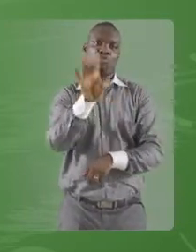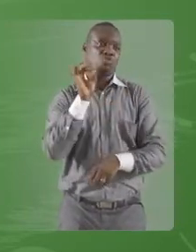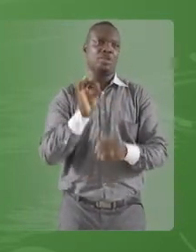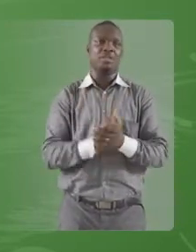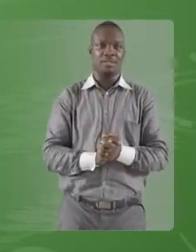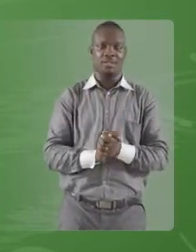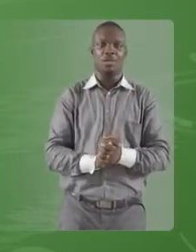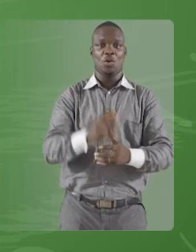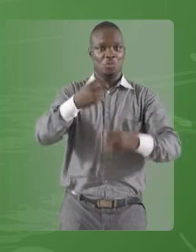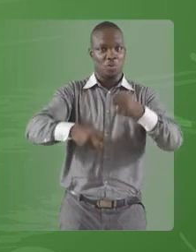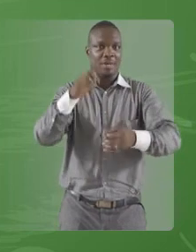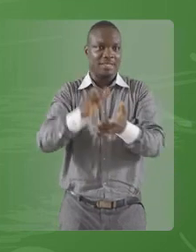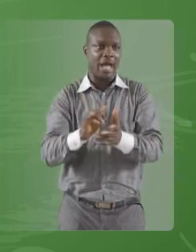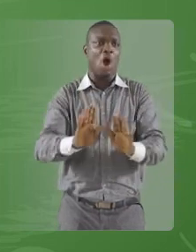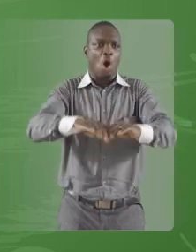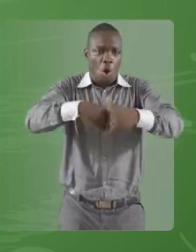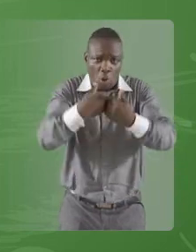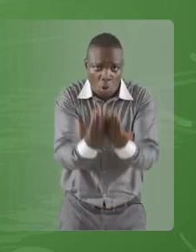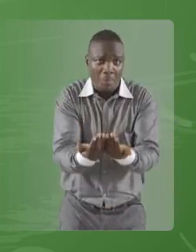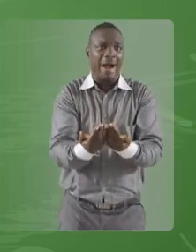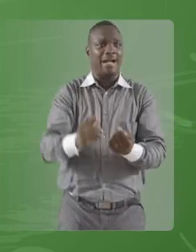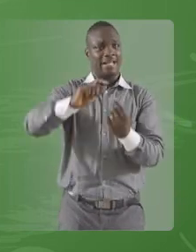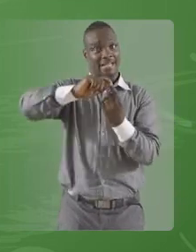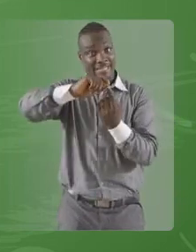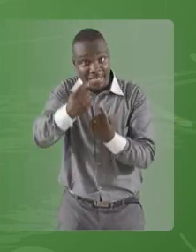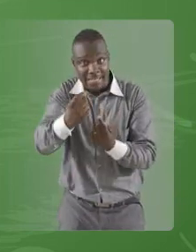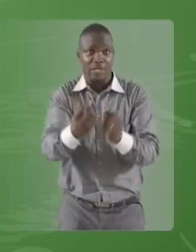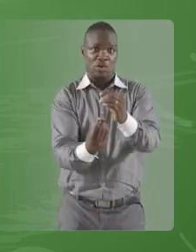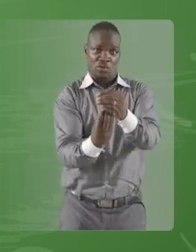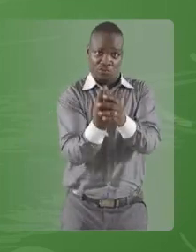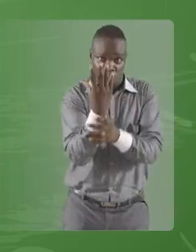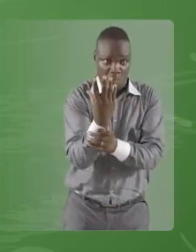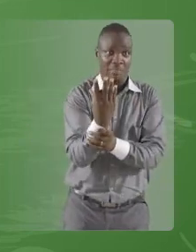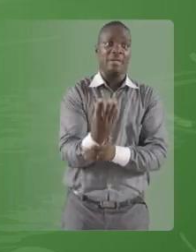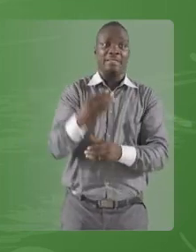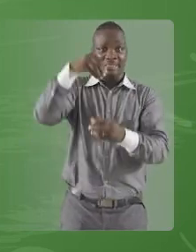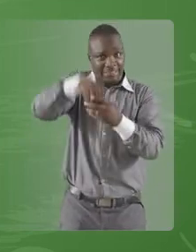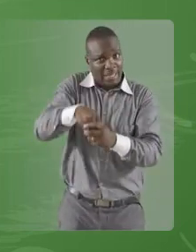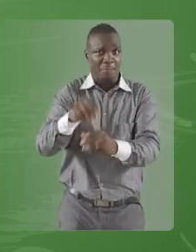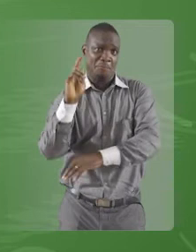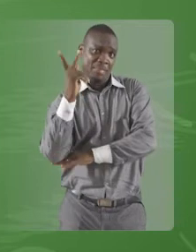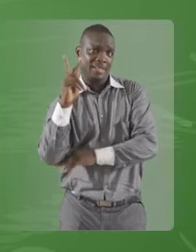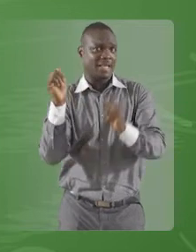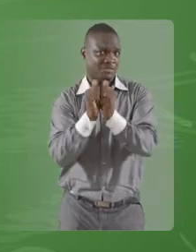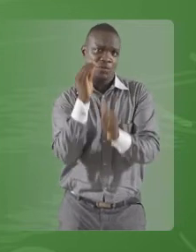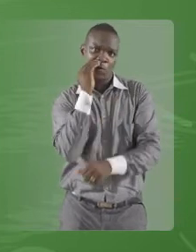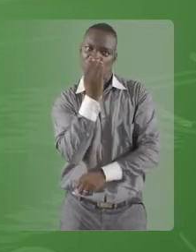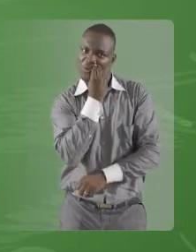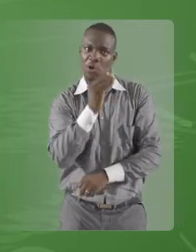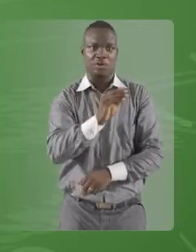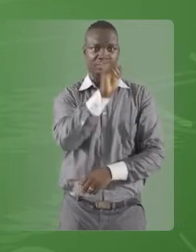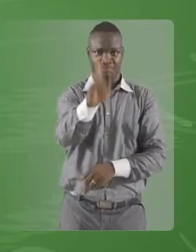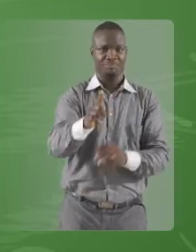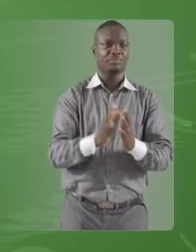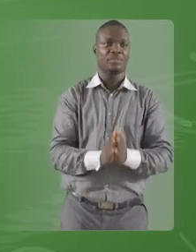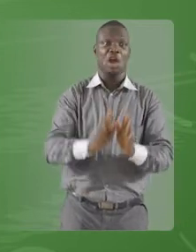est le suivant. Comment la graine se forme-t-elle chez les plantes à fleurs? Je reprends pour dire le problème